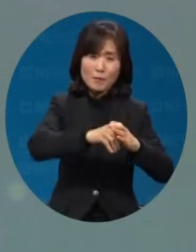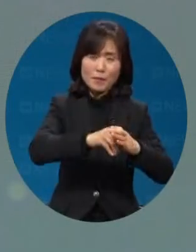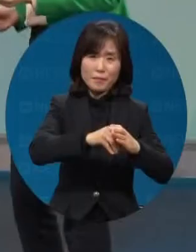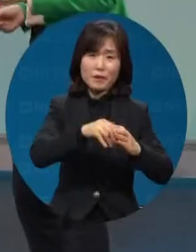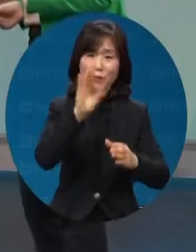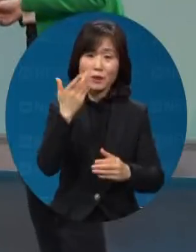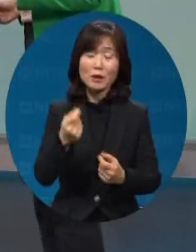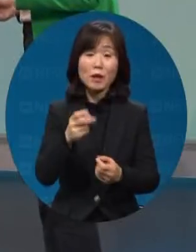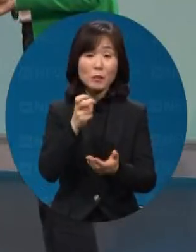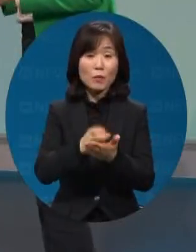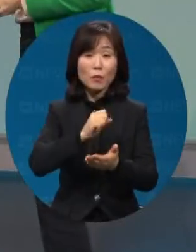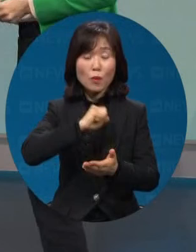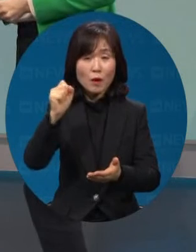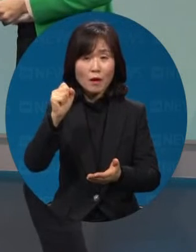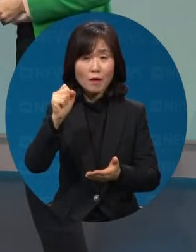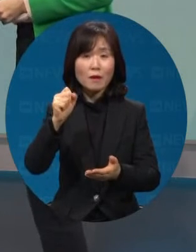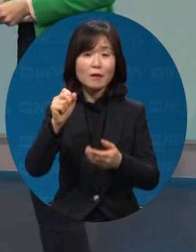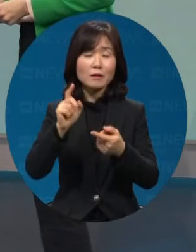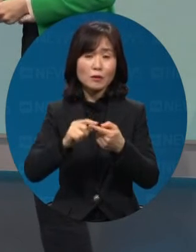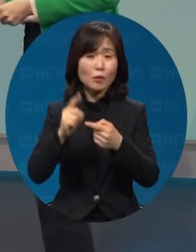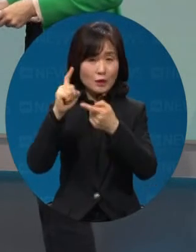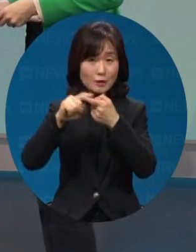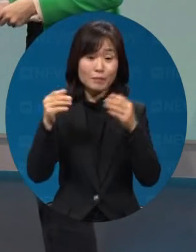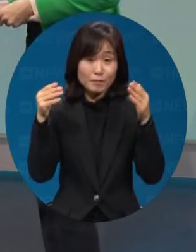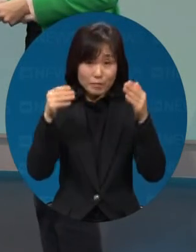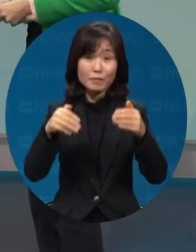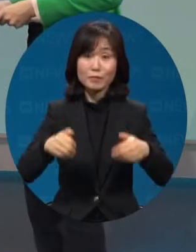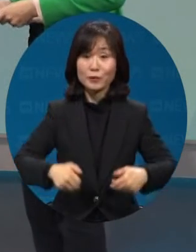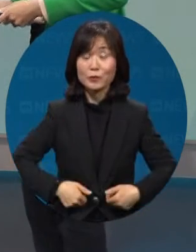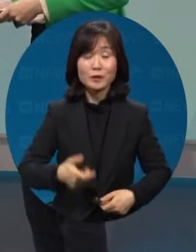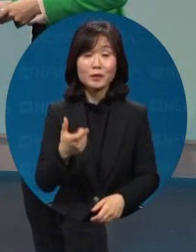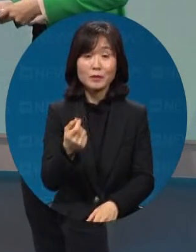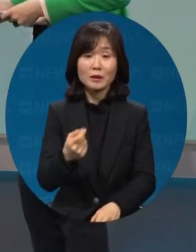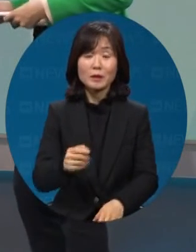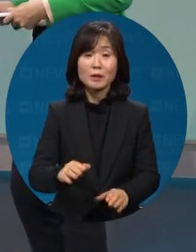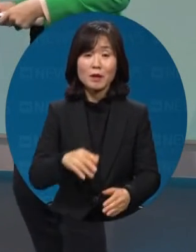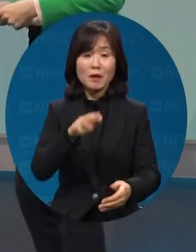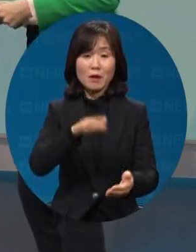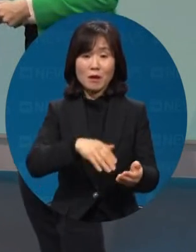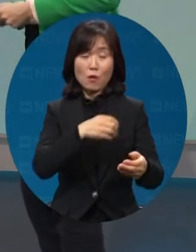겁니다. 이 법안 통과 여부를 계속해서 관심 있게 지켜봐야겠습니다. 네, 지금